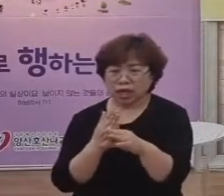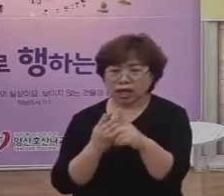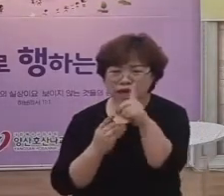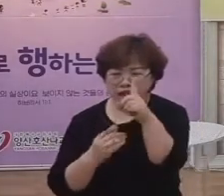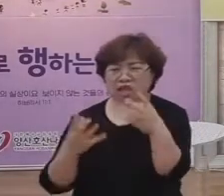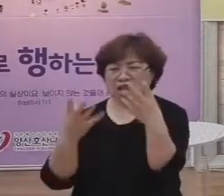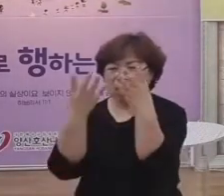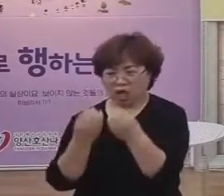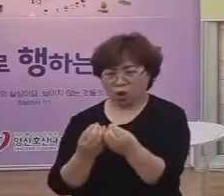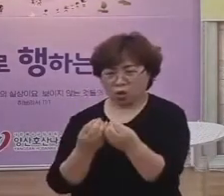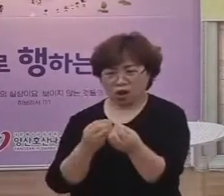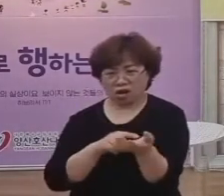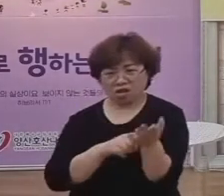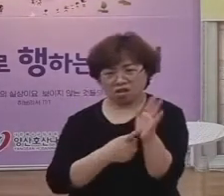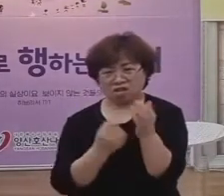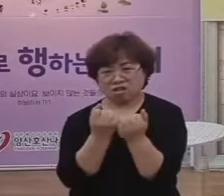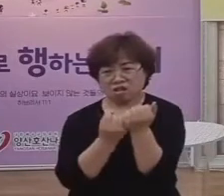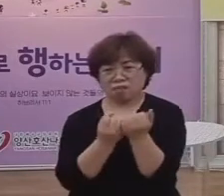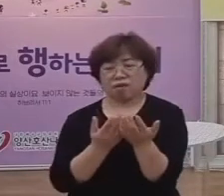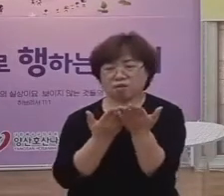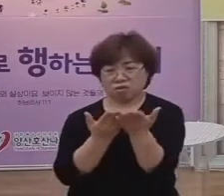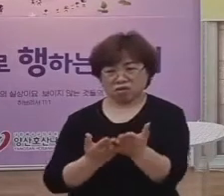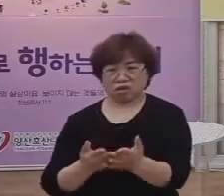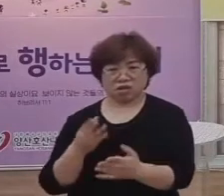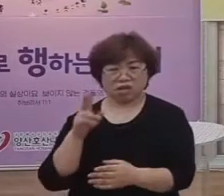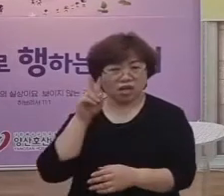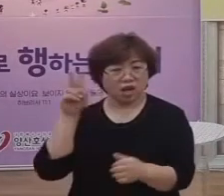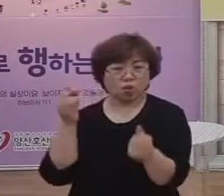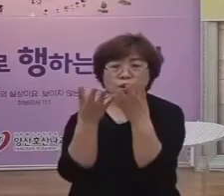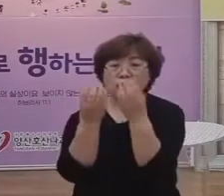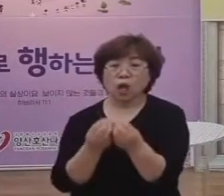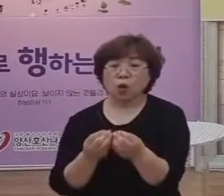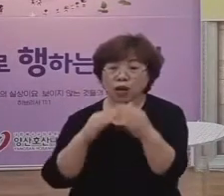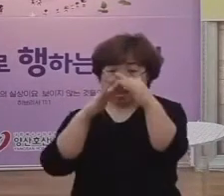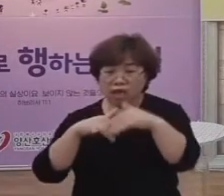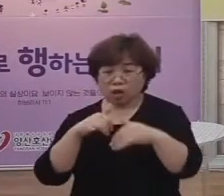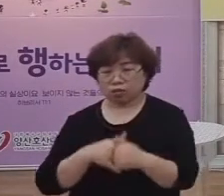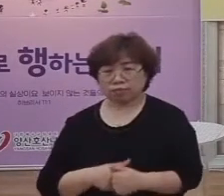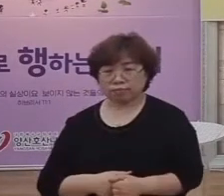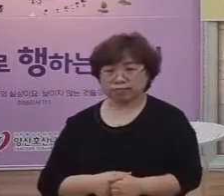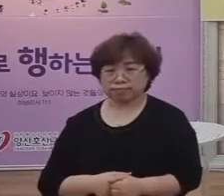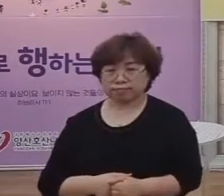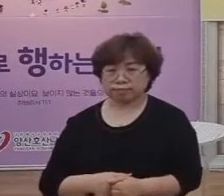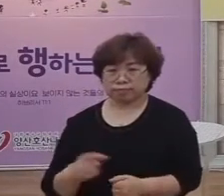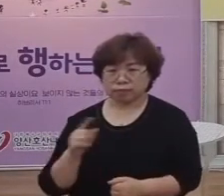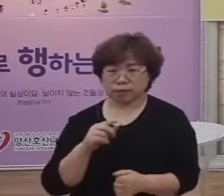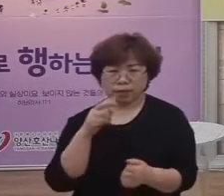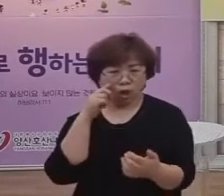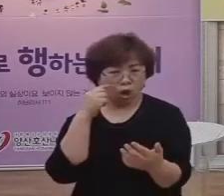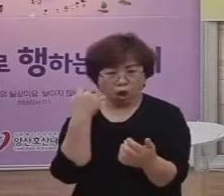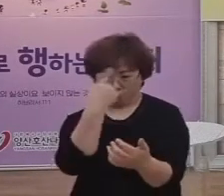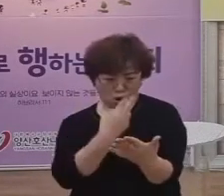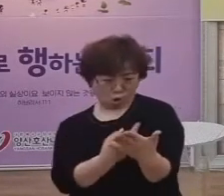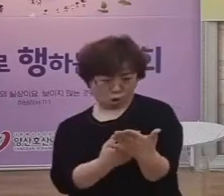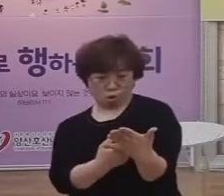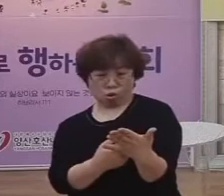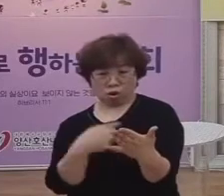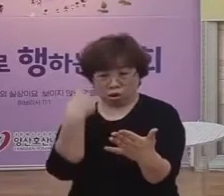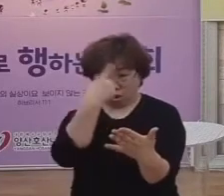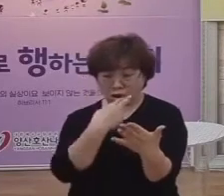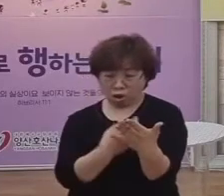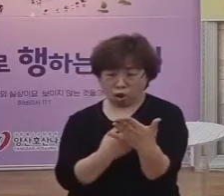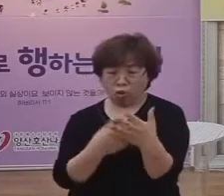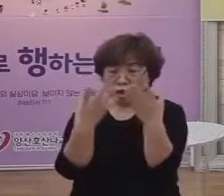예화가 하나 들어가 있어요. 어떤 예화입니까? 우리 너무 잘 아는 예화입니다. 바로 거울 아시죠?